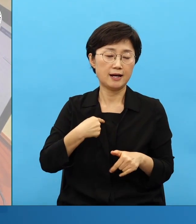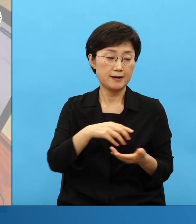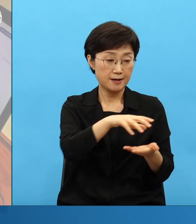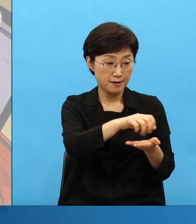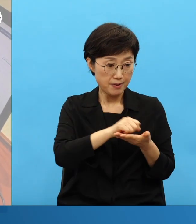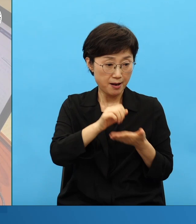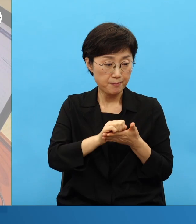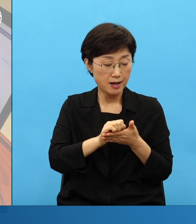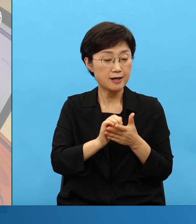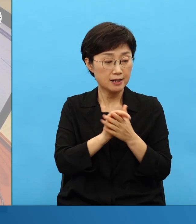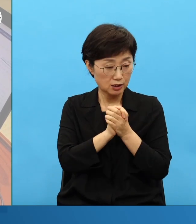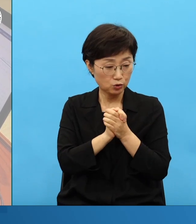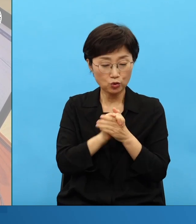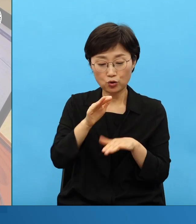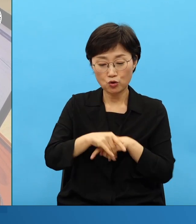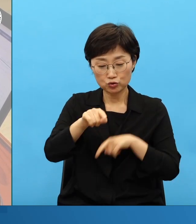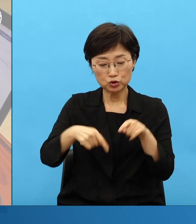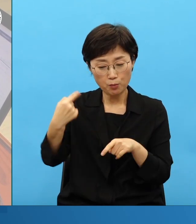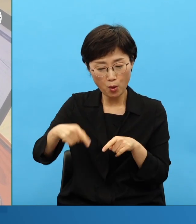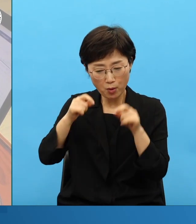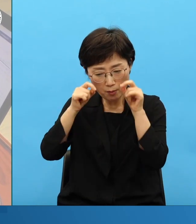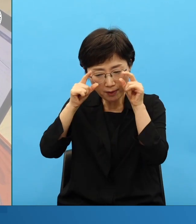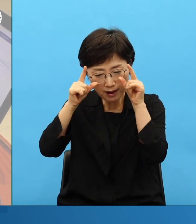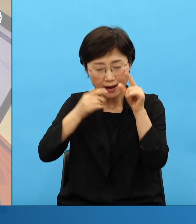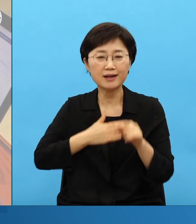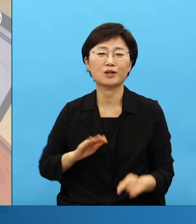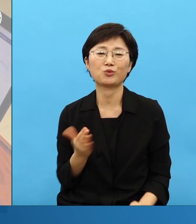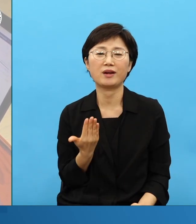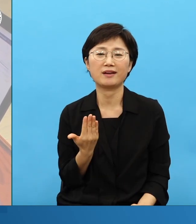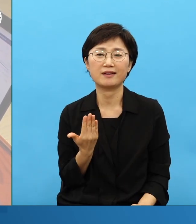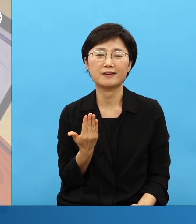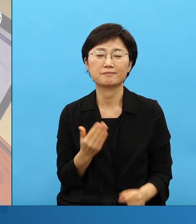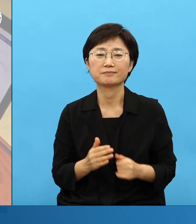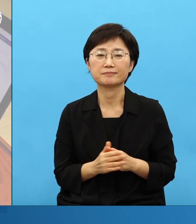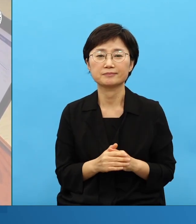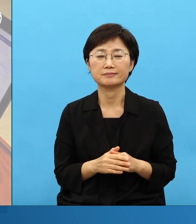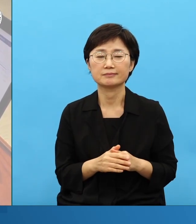할 것들이 무엇인지 알게 되는 것 같다.